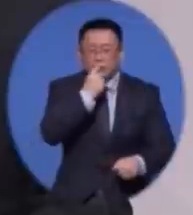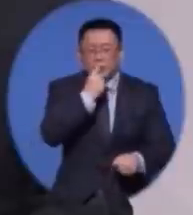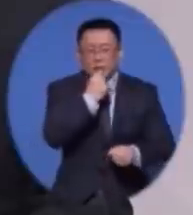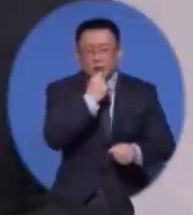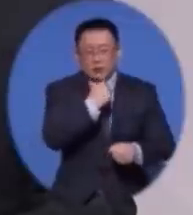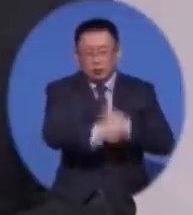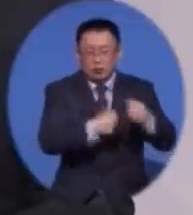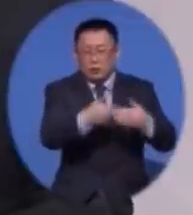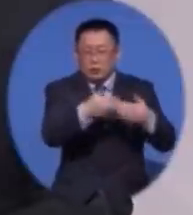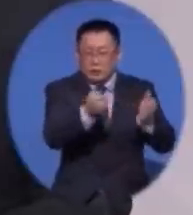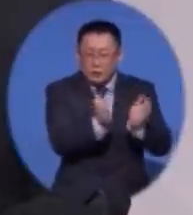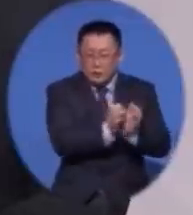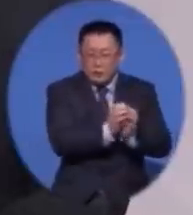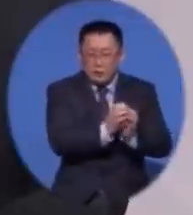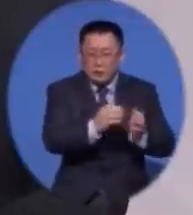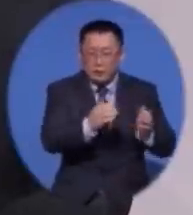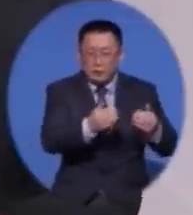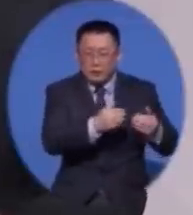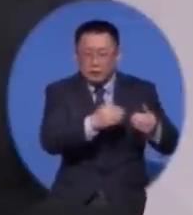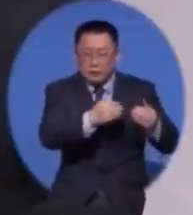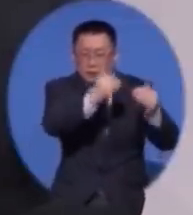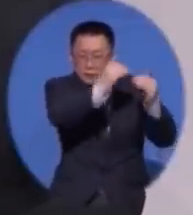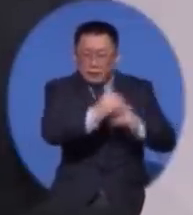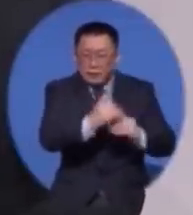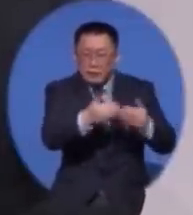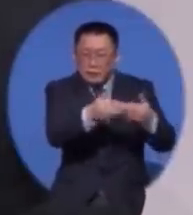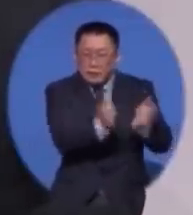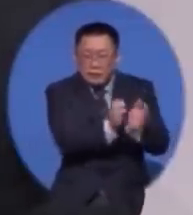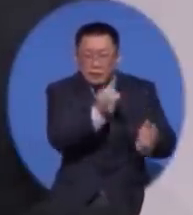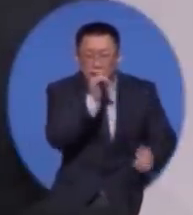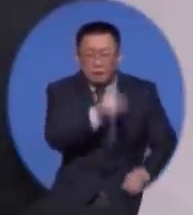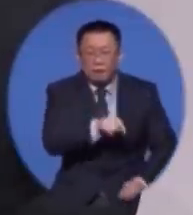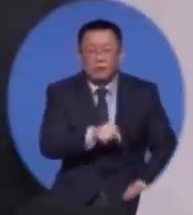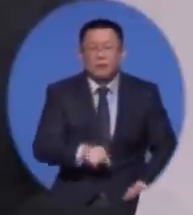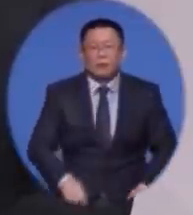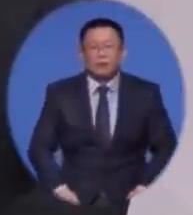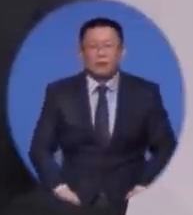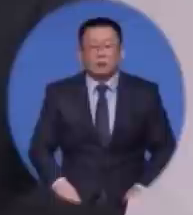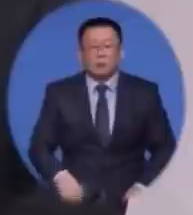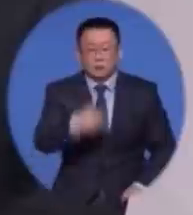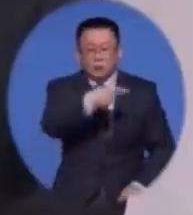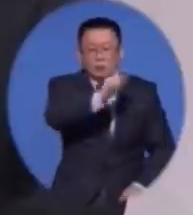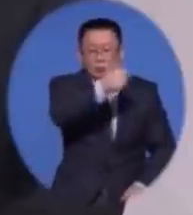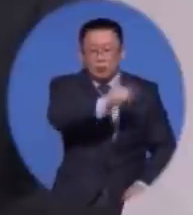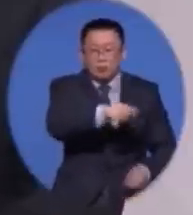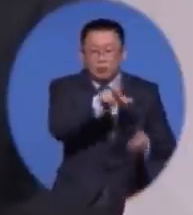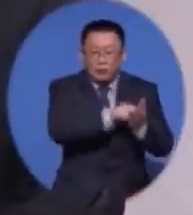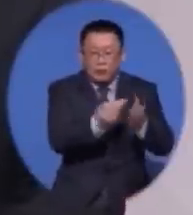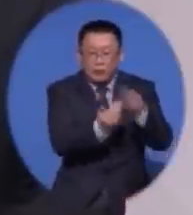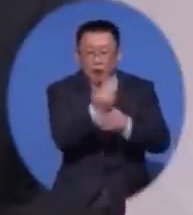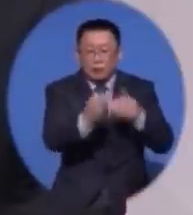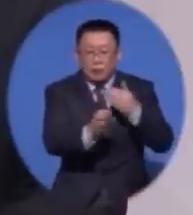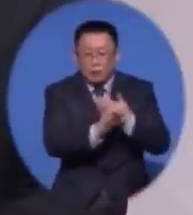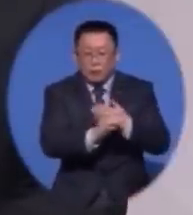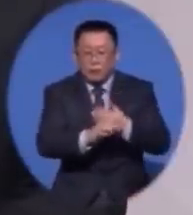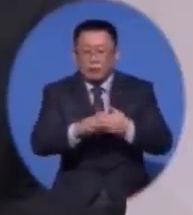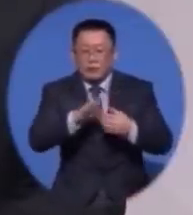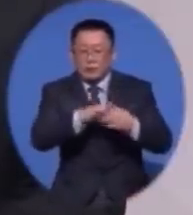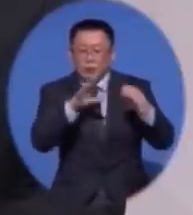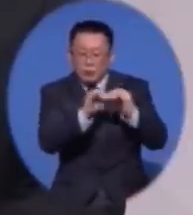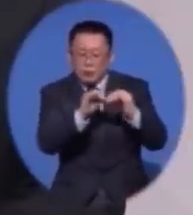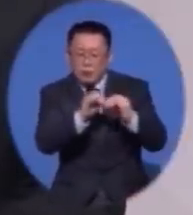여기에 대해서 대응 매뉴얼이 다 있다는 거 아닙니까? 저도 보도를 보고 알았는데요. 조국 문제 나오거든 찬반 이걸